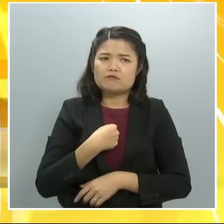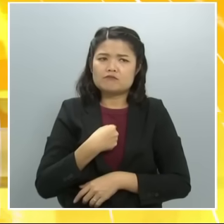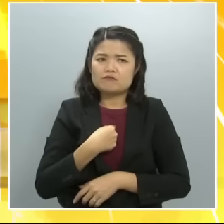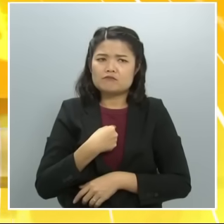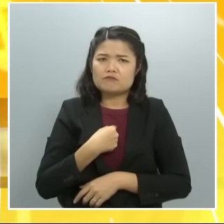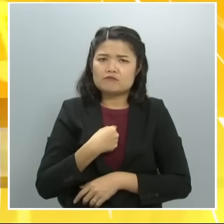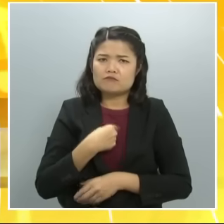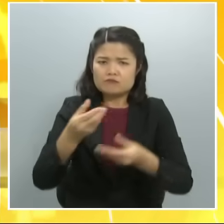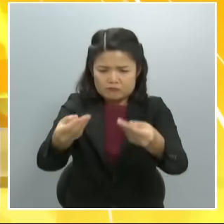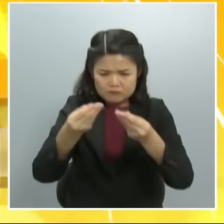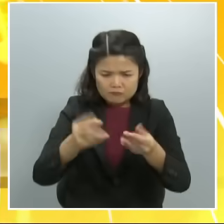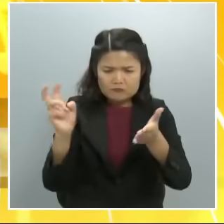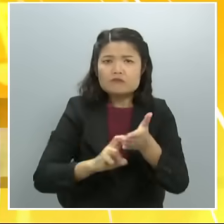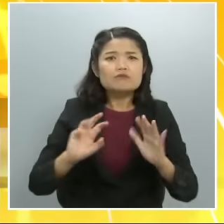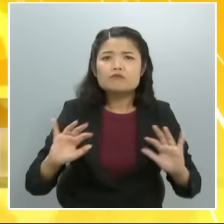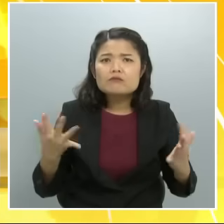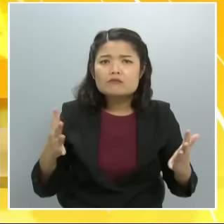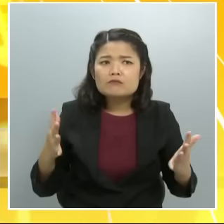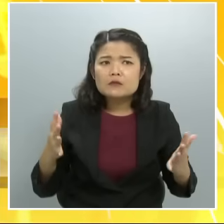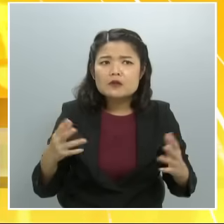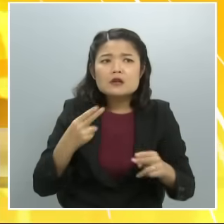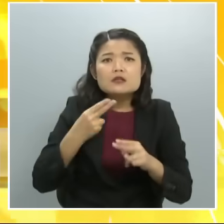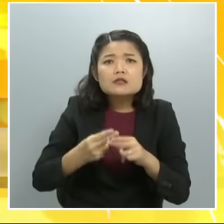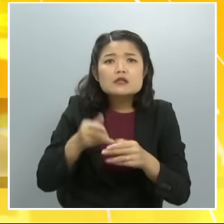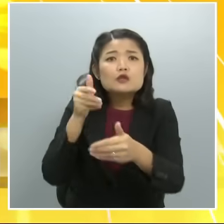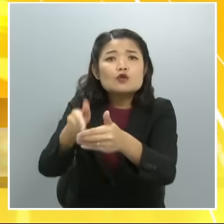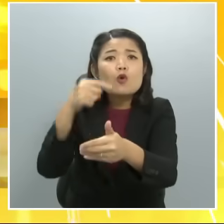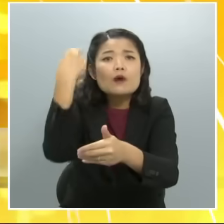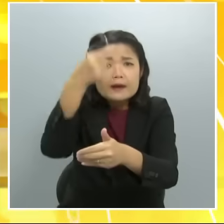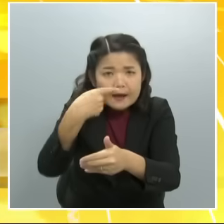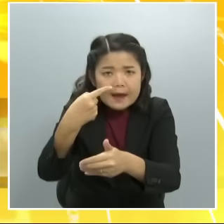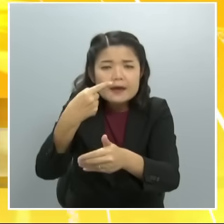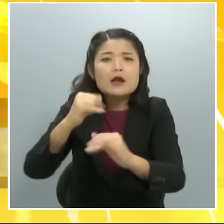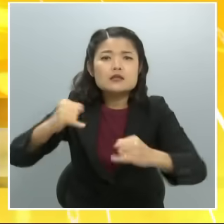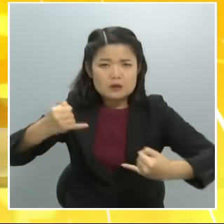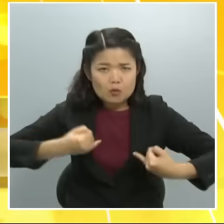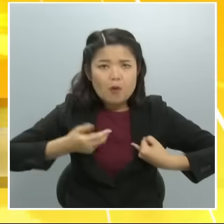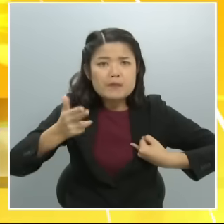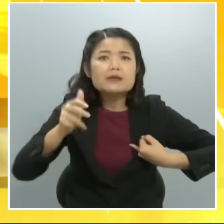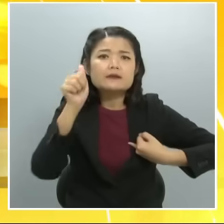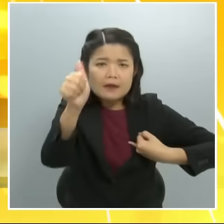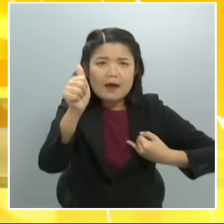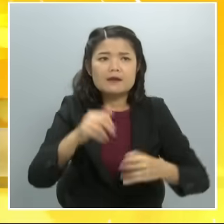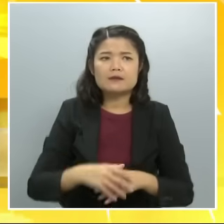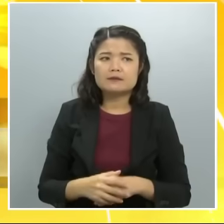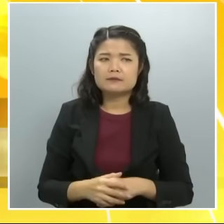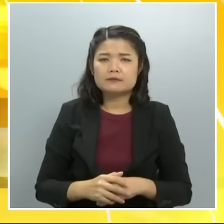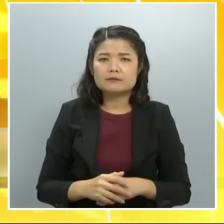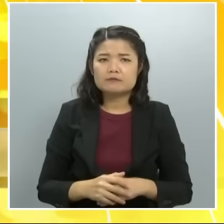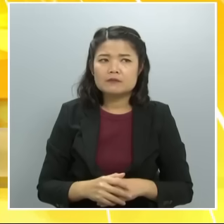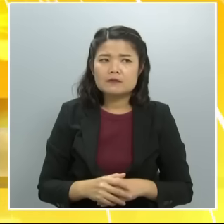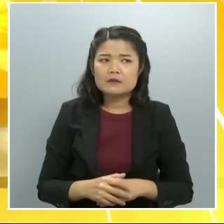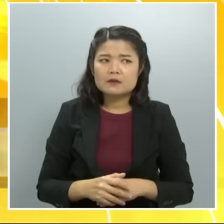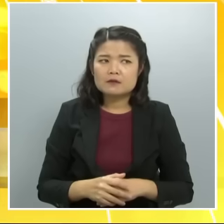ไม่มีการรับรองครับอยู่แล้วครับเป็นชื่อของคนไหนคนนั้นก็มีสิทธิ์ครอบครองนะครับแล้วก็มีสิทธิ์ใช้แต่